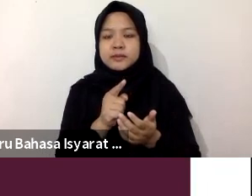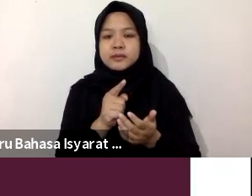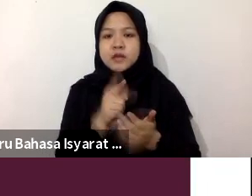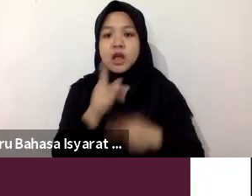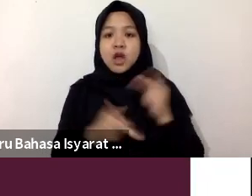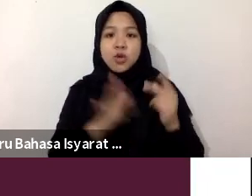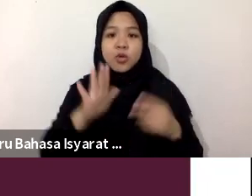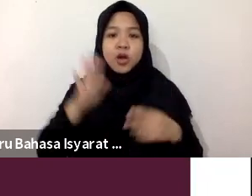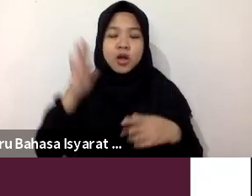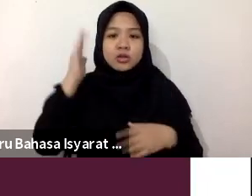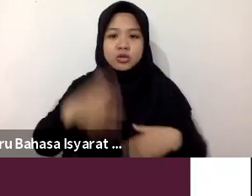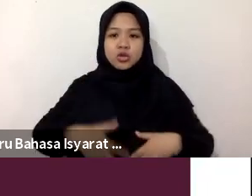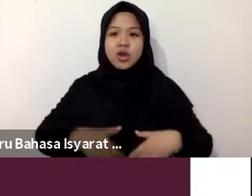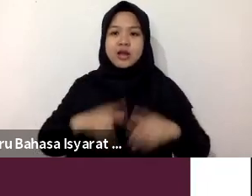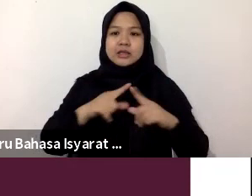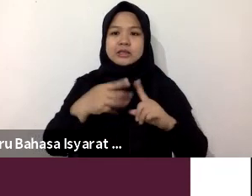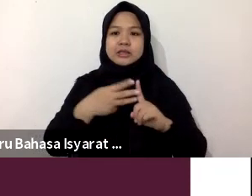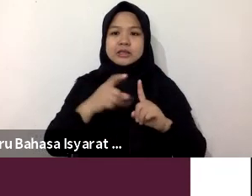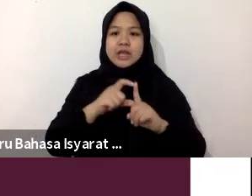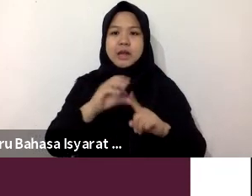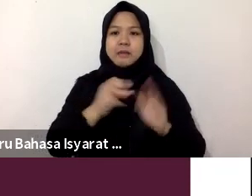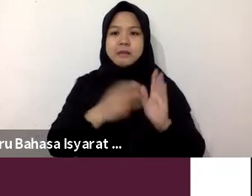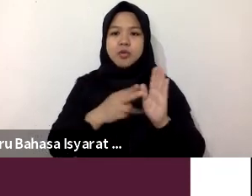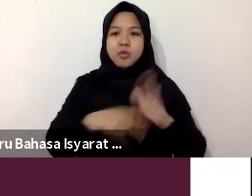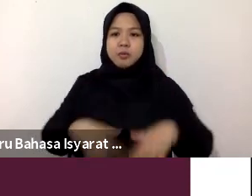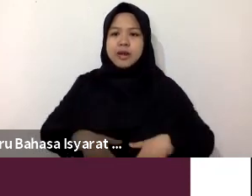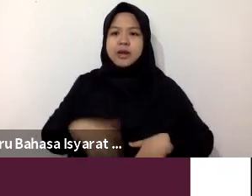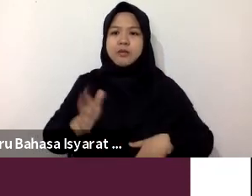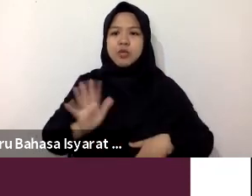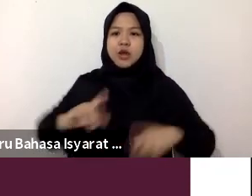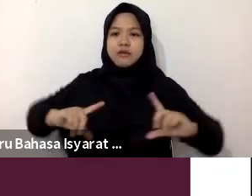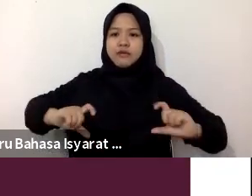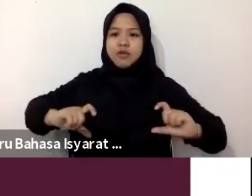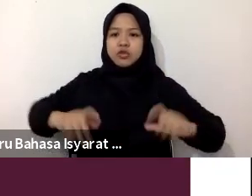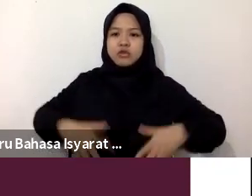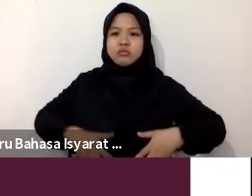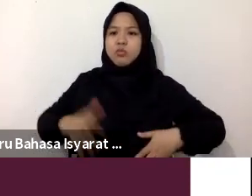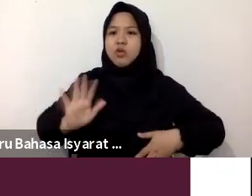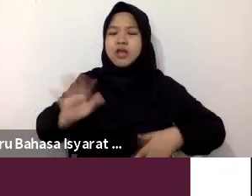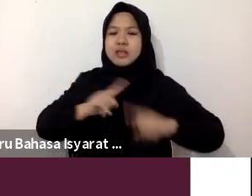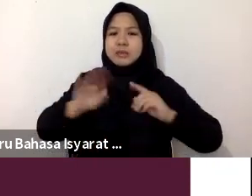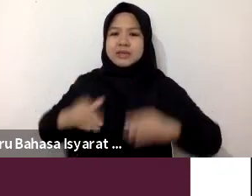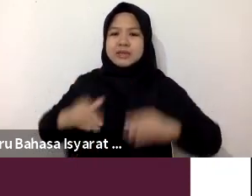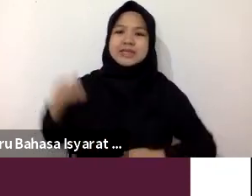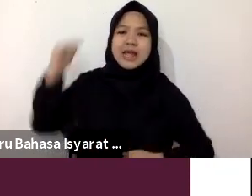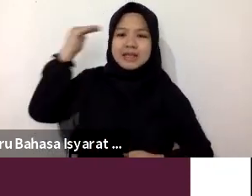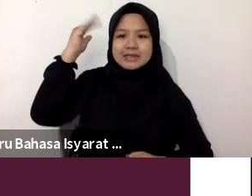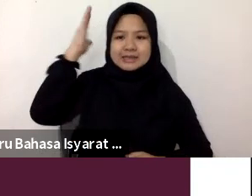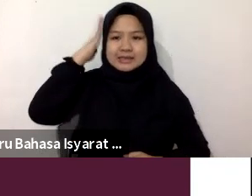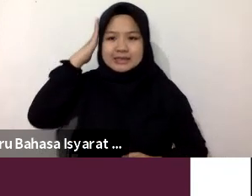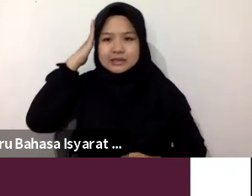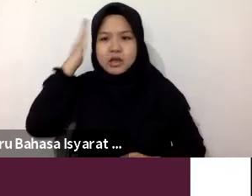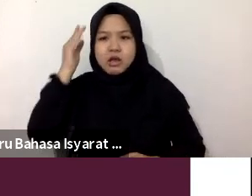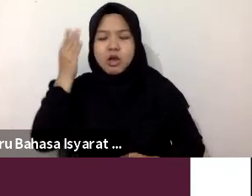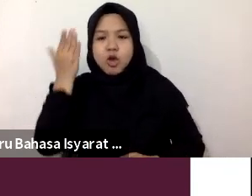torak abdomen kan gitu yang kita minta, bukan perut gitu kan foto toraksnya, tapi masih ada di atas gitu sebetulnya. Mungkin